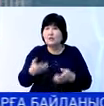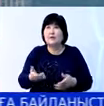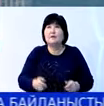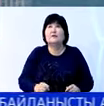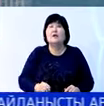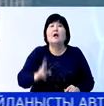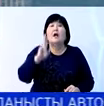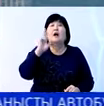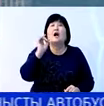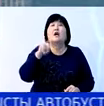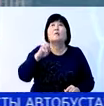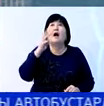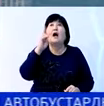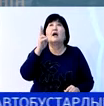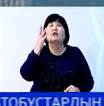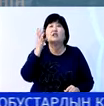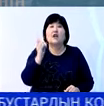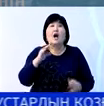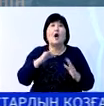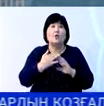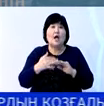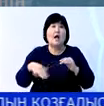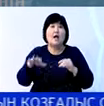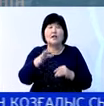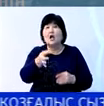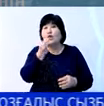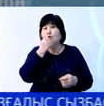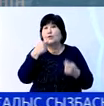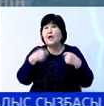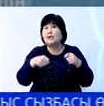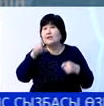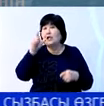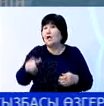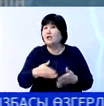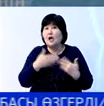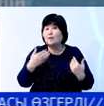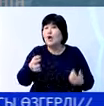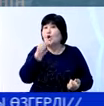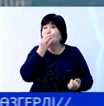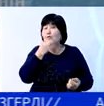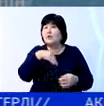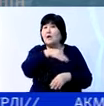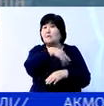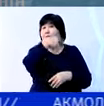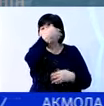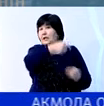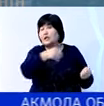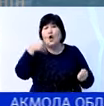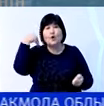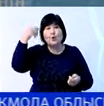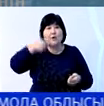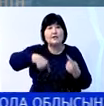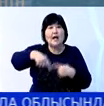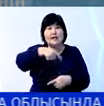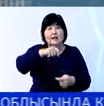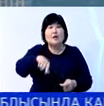Қармақшы ауданында жұмыртқа сататын адам жоқ, жұмыртқаны бізге сырттан әкеледі. Түркістаннан кәсіпкер,